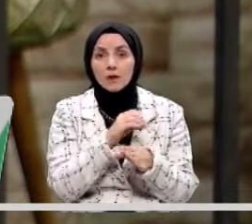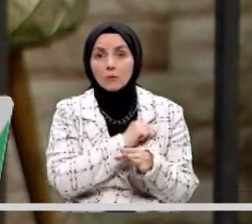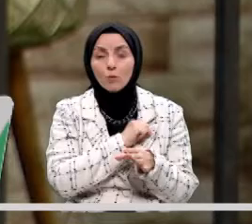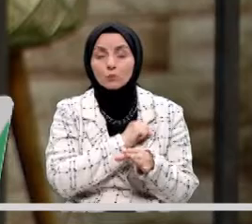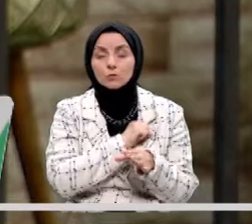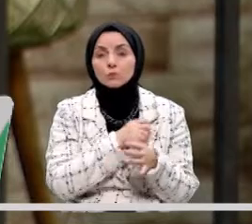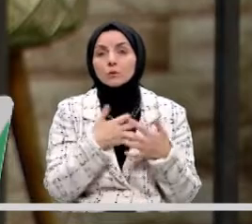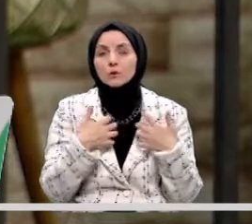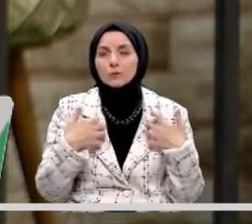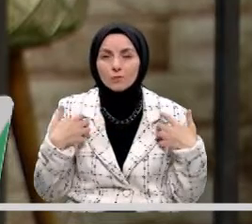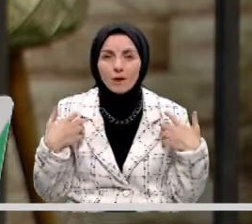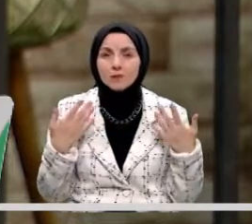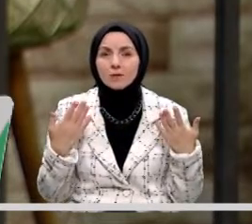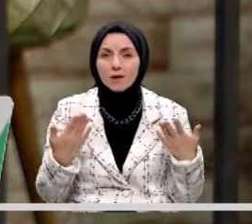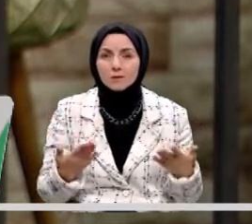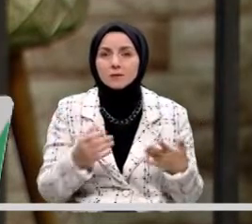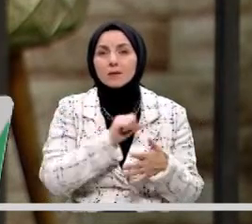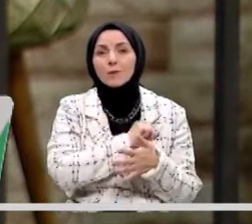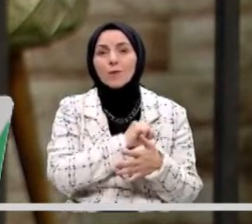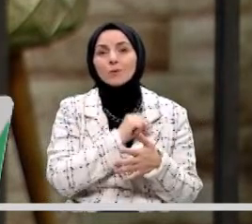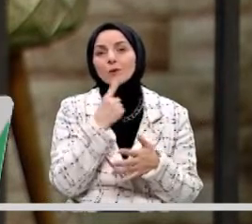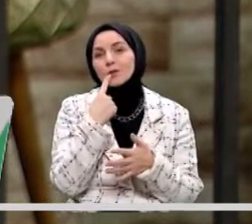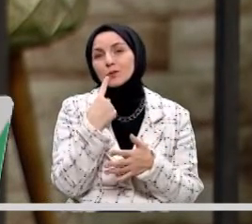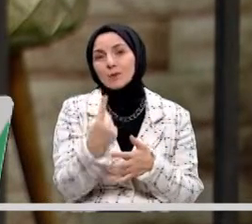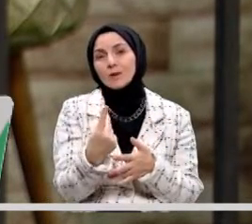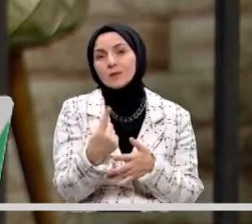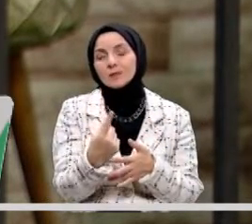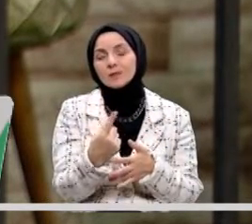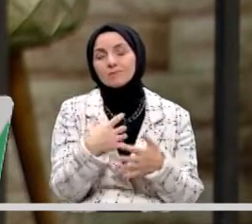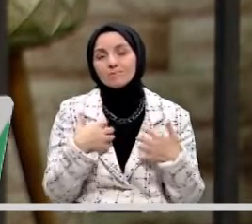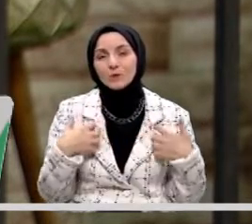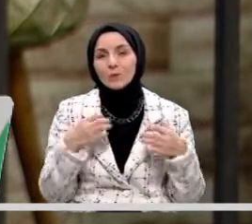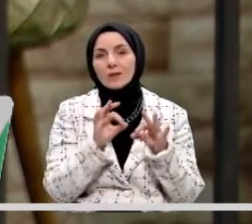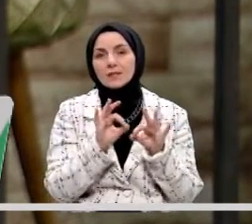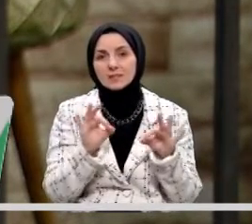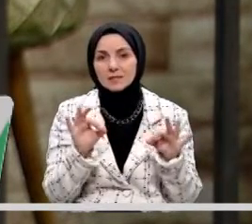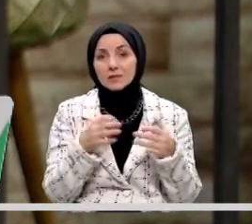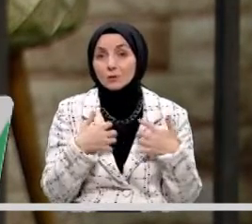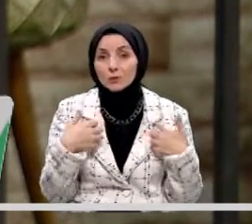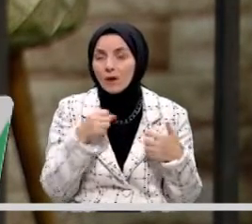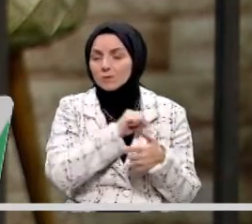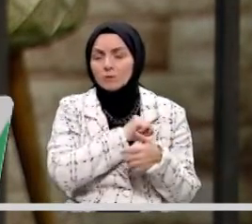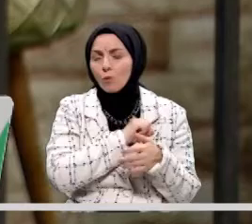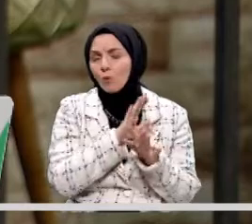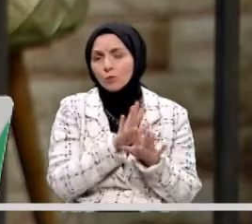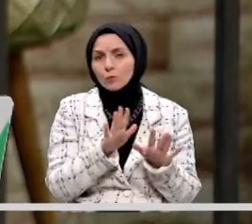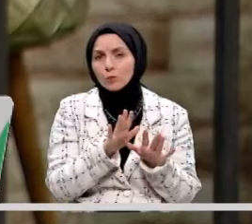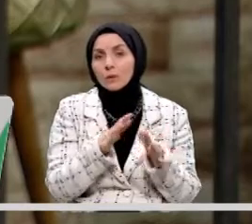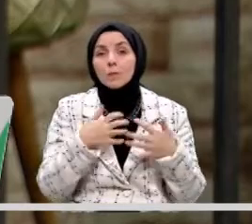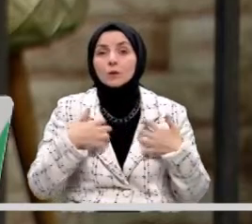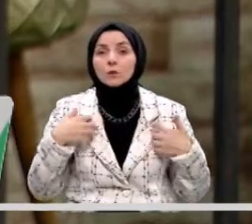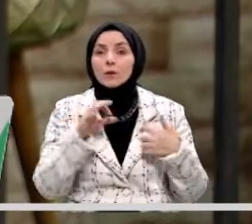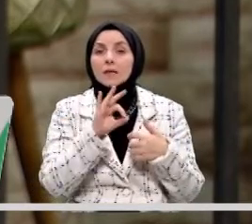Aslında korkuyla ifade edilir güvensizlikte güvenlidir korkmuyorum güvensizlik korkuyorum